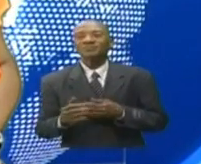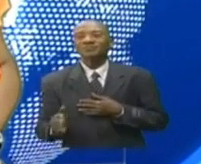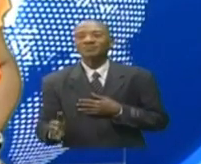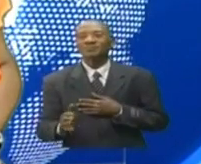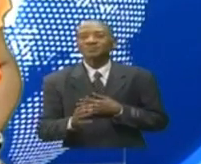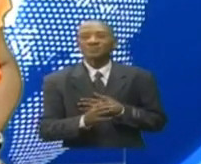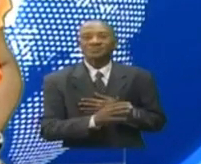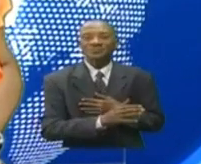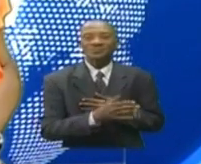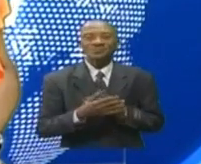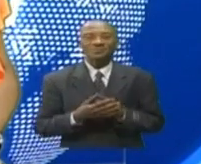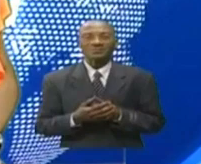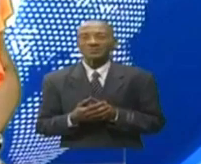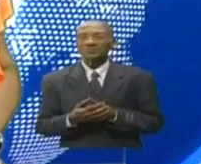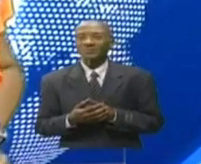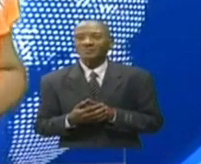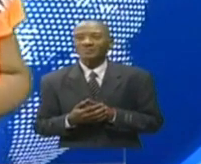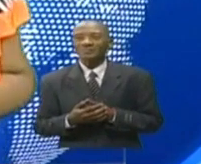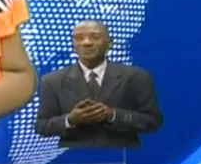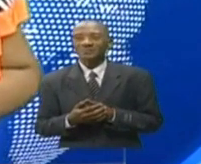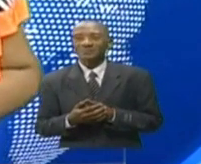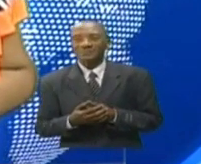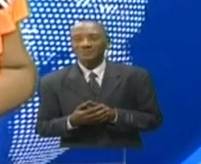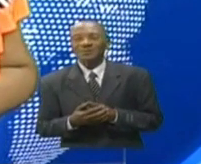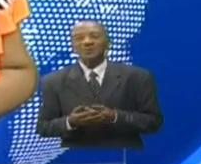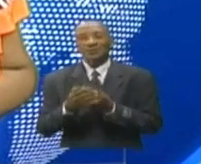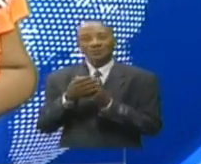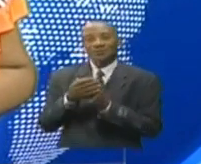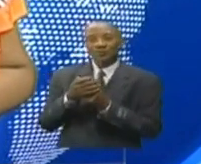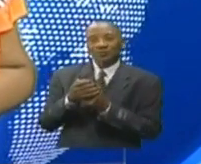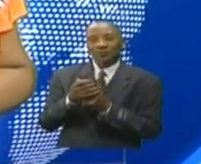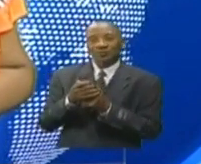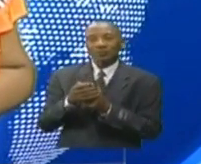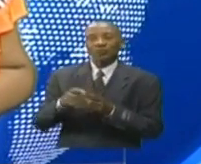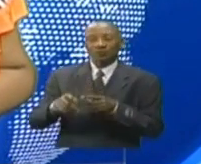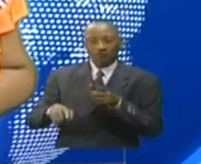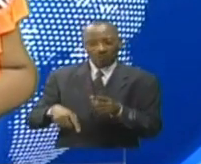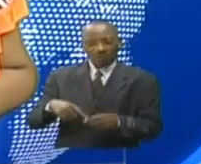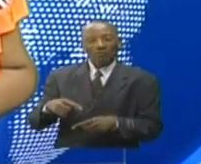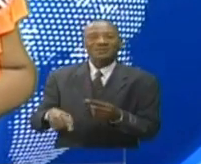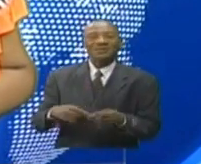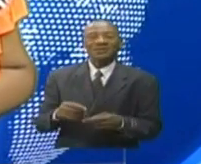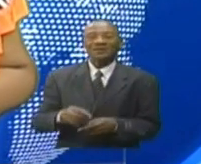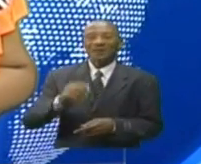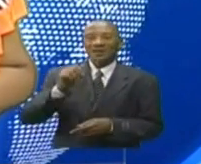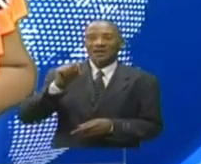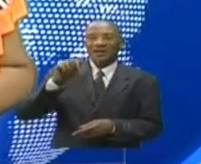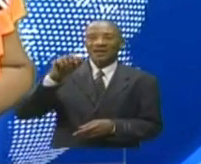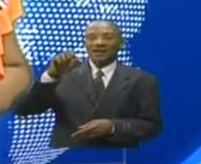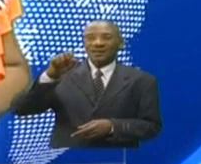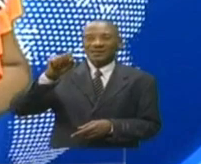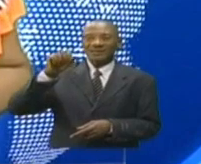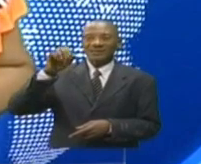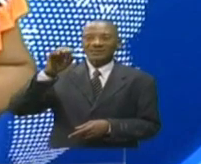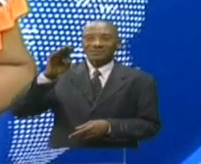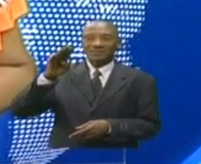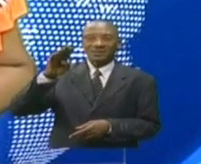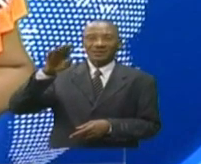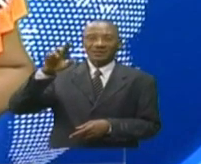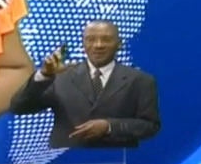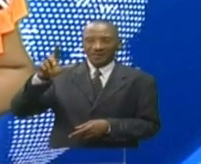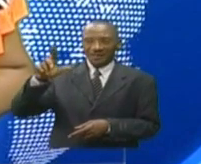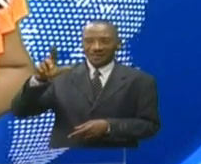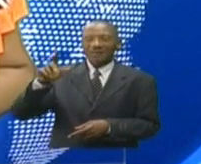lancement officiel de l'environnement des électeurs, l'ASBEL Mafikiri sensibilise ses membres à se